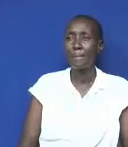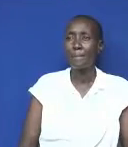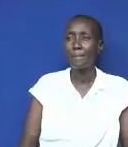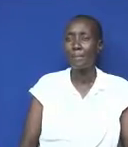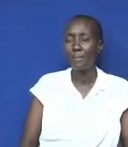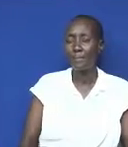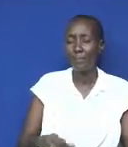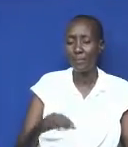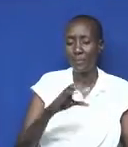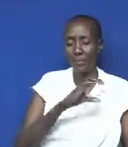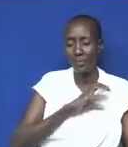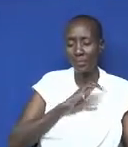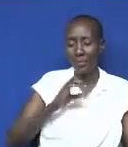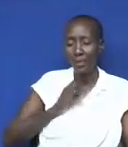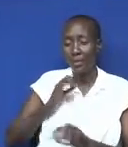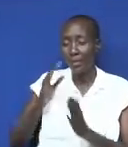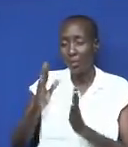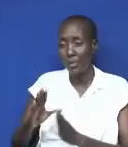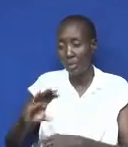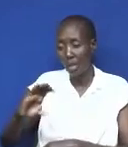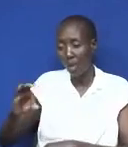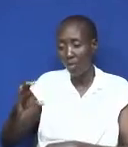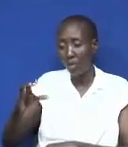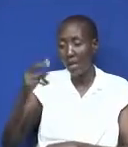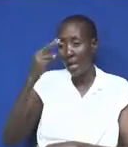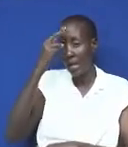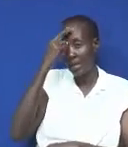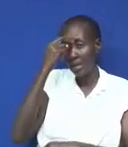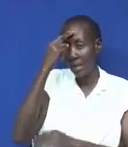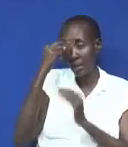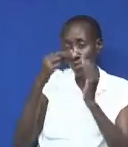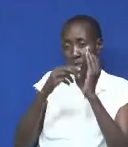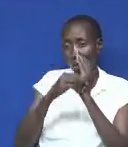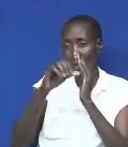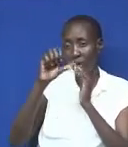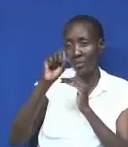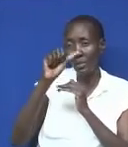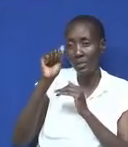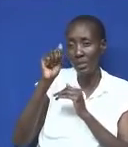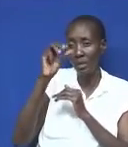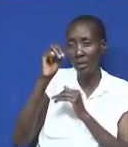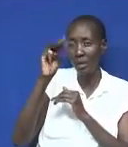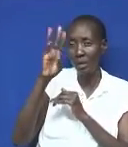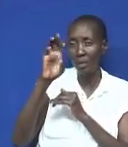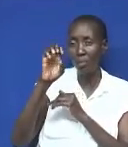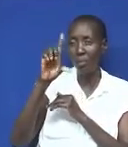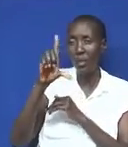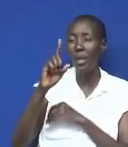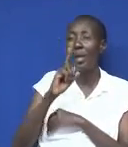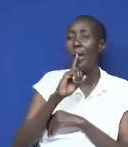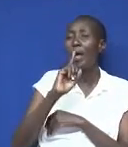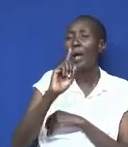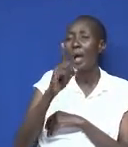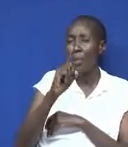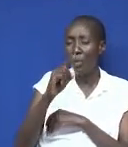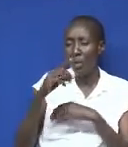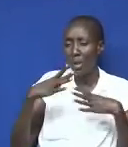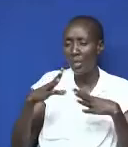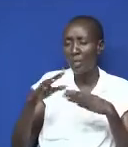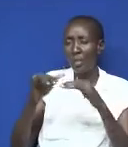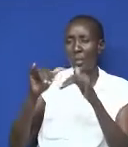Kamishna wa kaunti ya Narok Samuel Kimiti ameonya walio kwenye msitu Mau kwa serikali haitalegeza msimamo